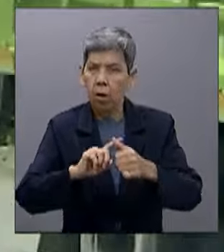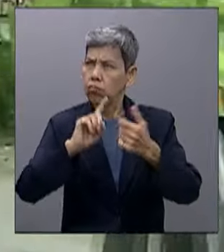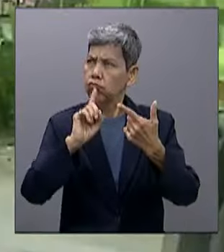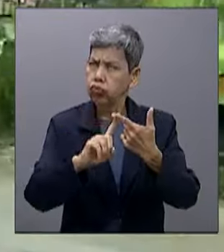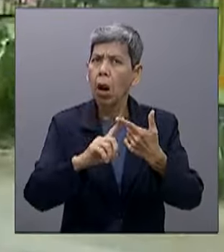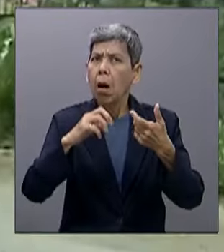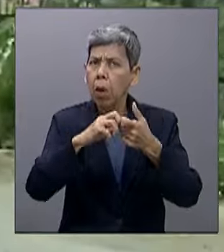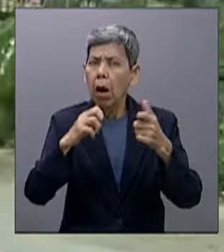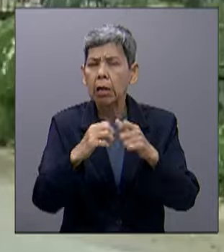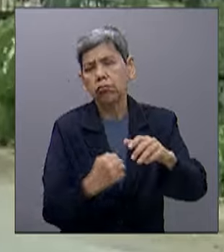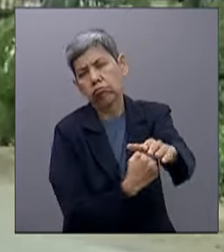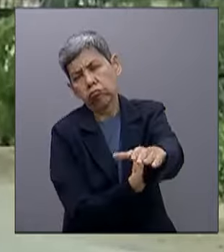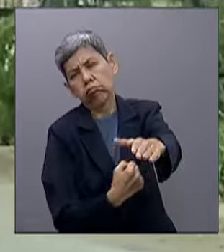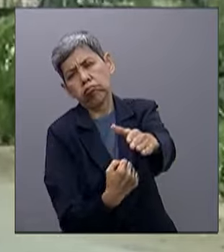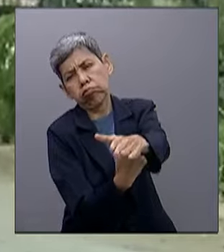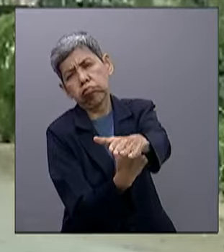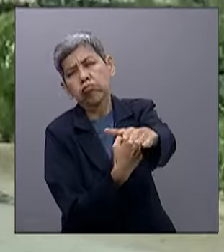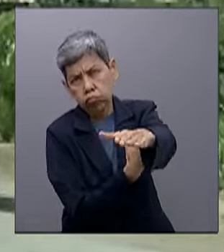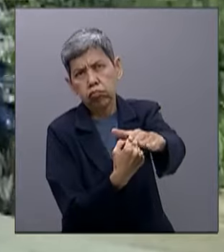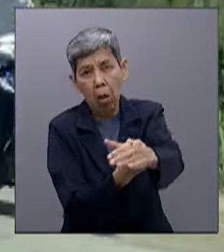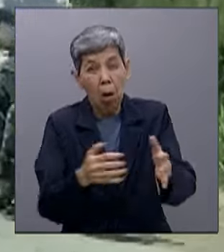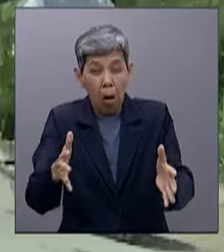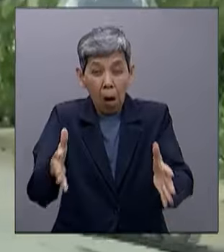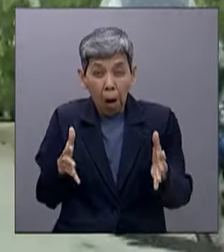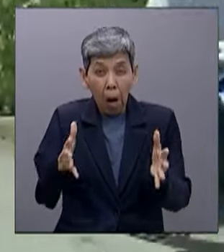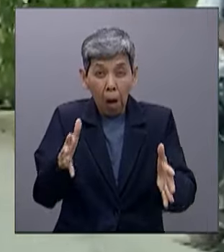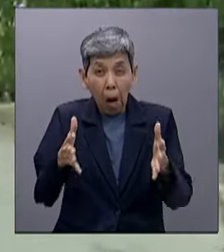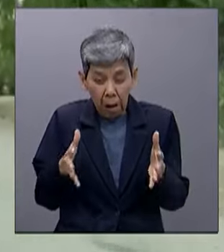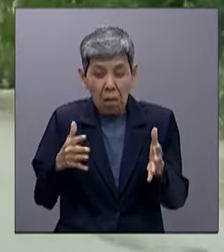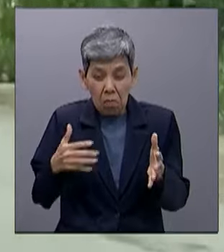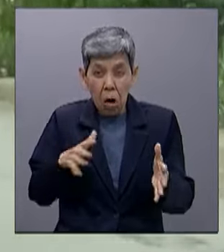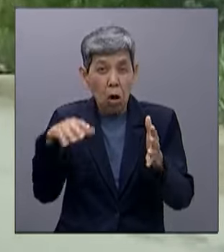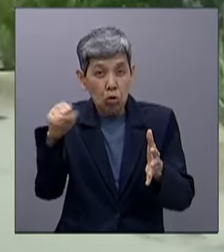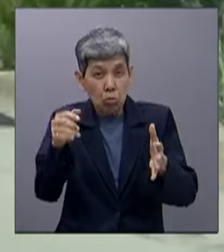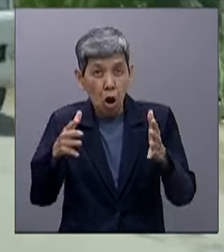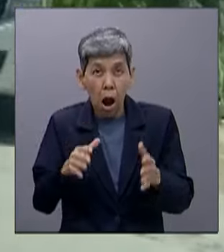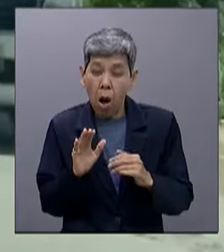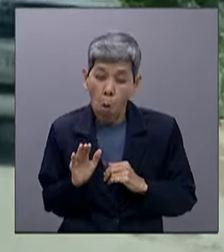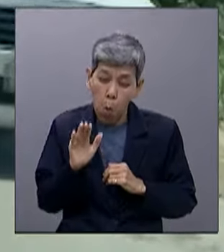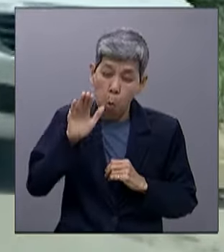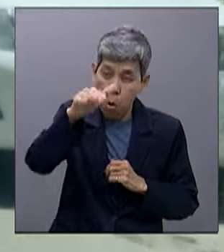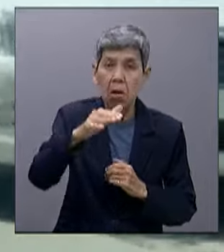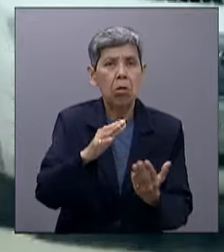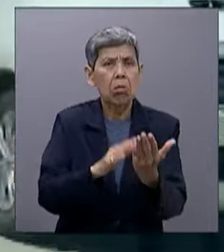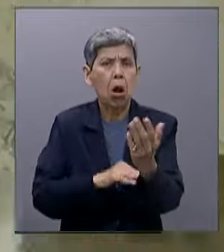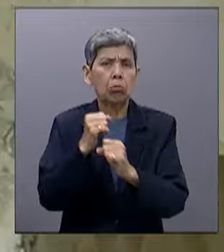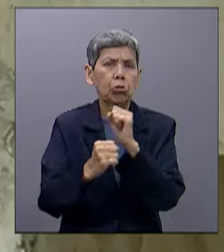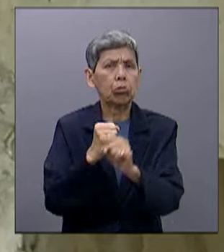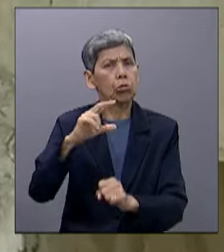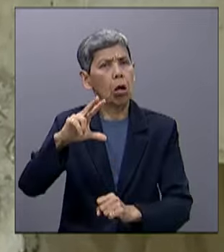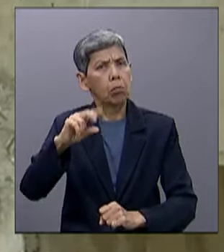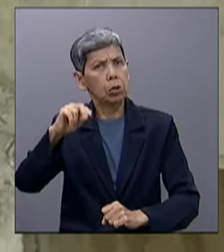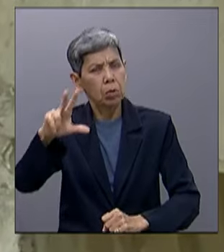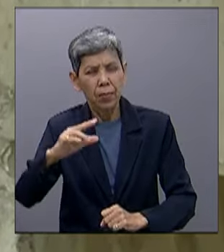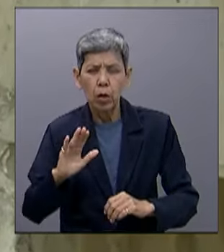ไปกระทบกับโครงสร้างสะพานรวมทั้งรถบรรทุกขนาดใหญ่โดยสะพานเนี่ยมีอายุการใช้งานมานานกว่า 33ปีแล้ว